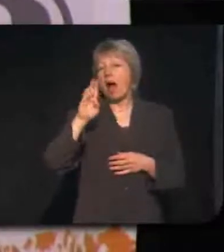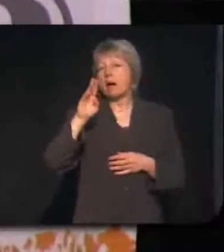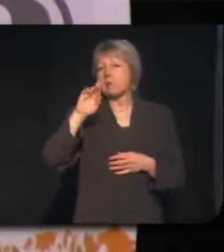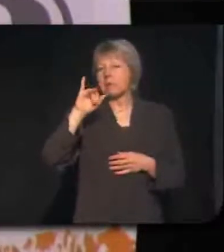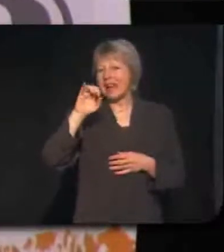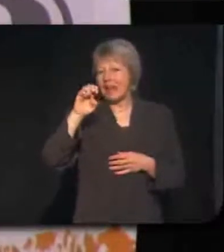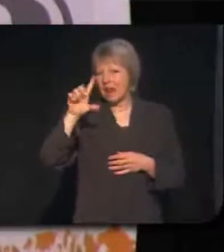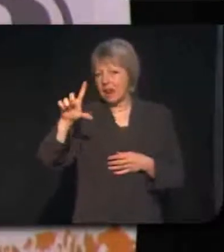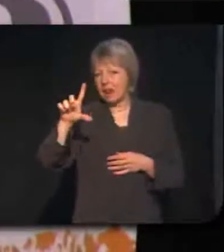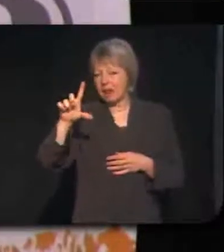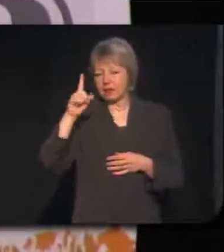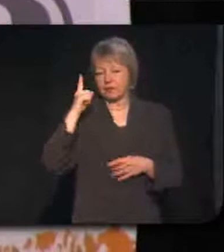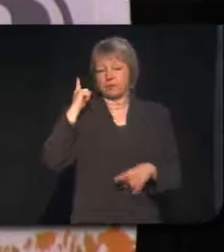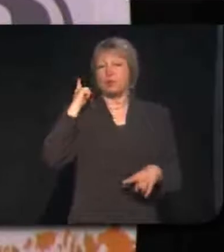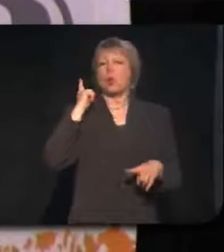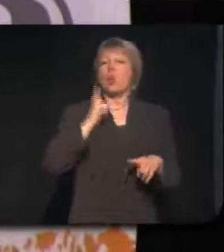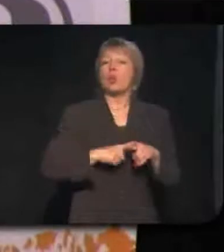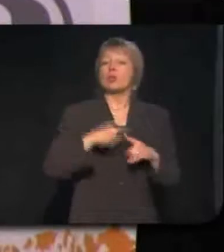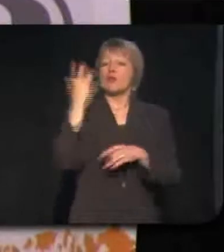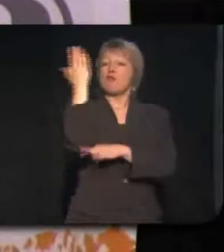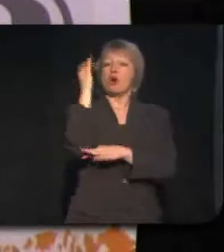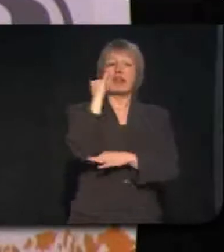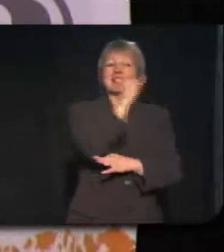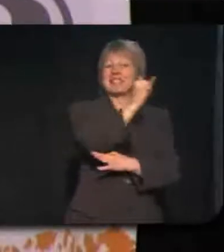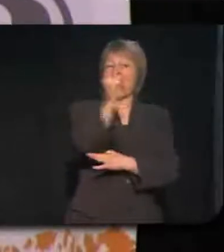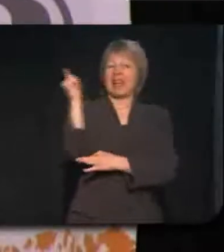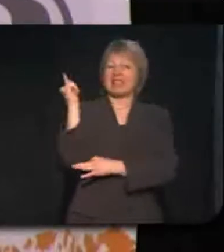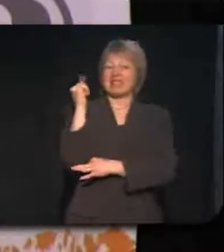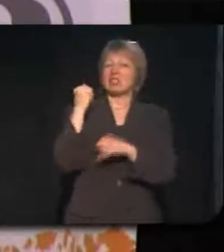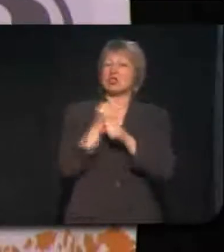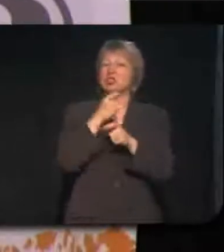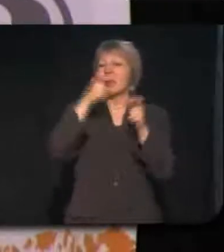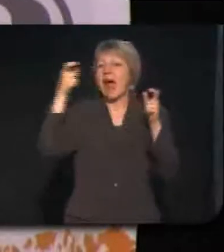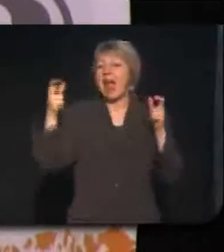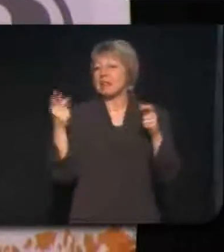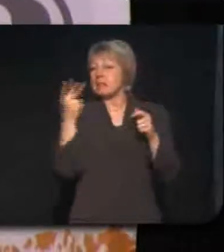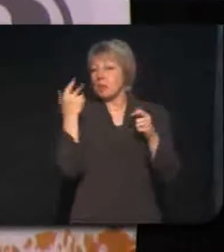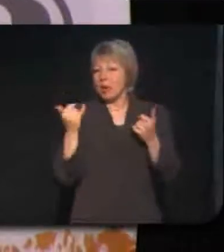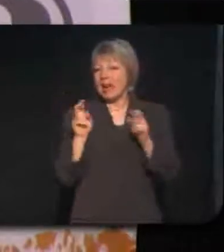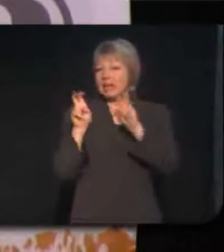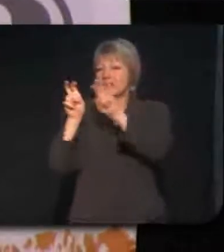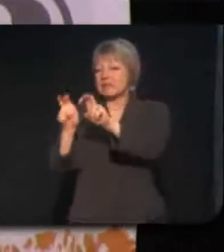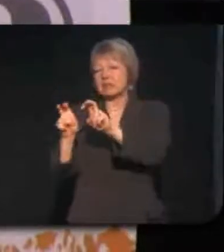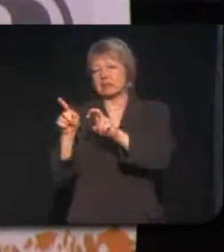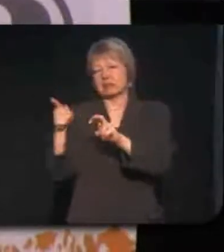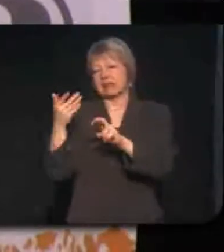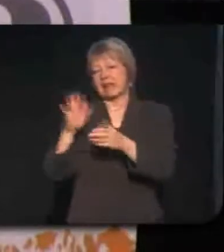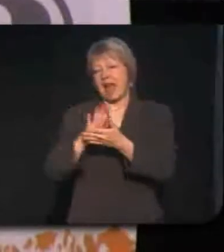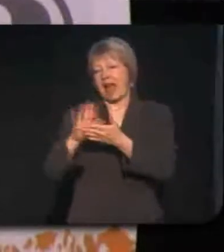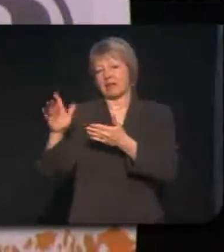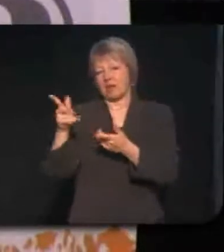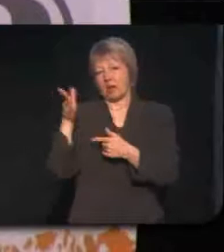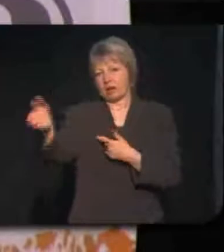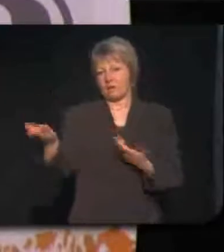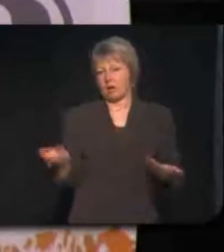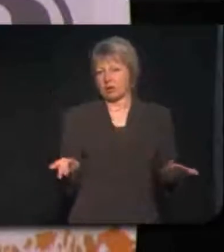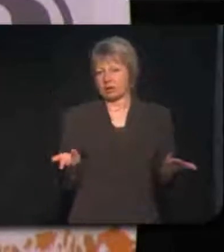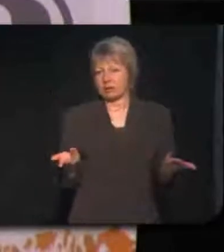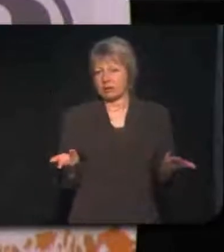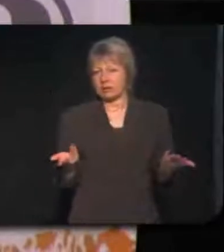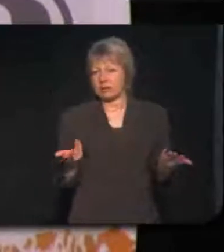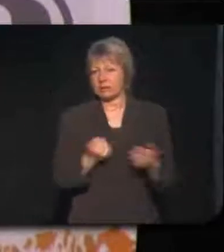und dem vortragsreisenden Steinbrück nicht wirklich einfacher geworden ist ein Alleinstellungsmerkmal